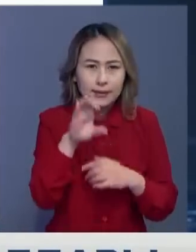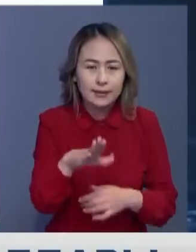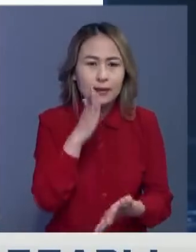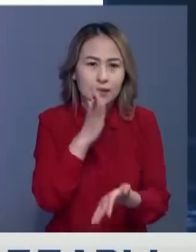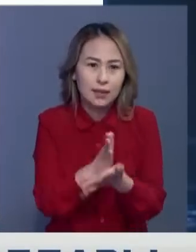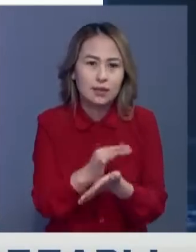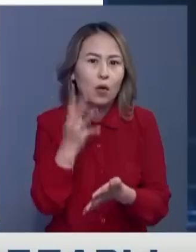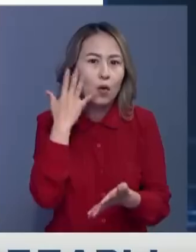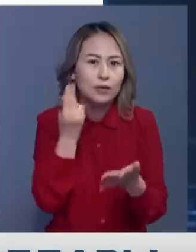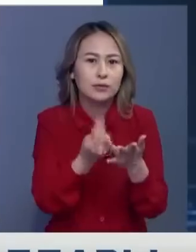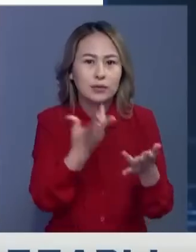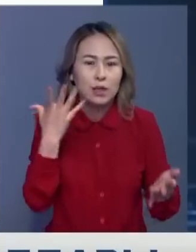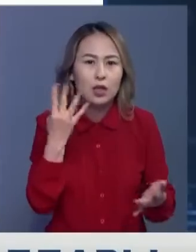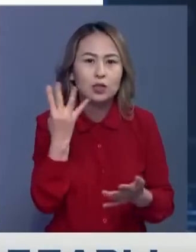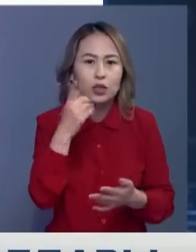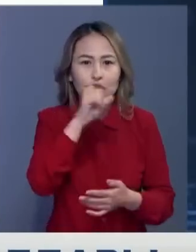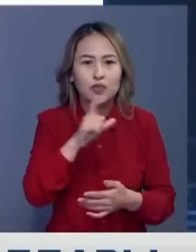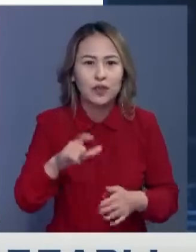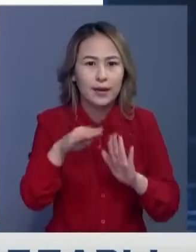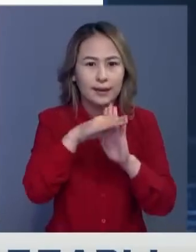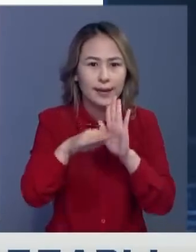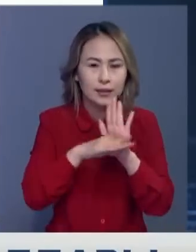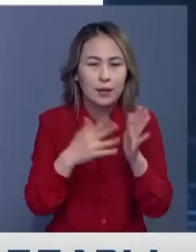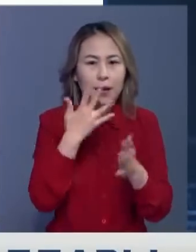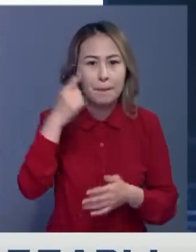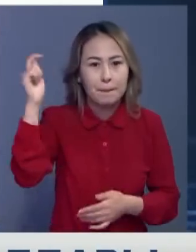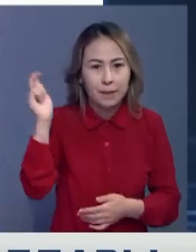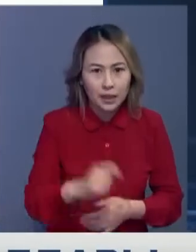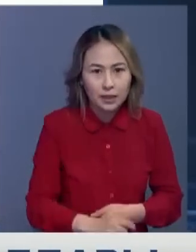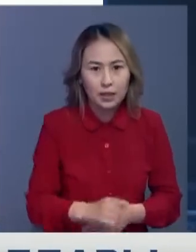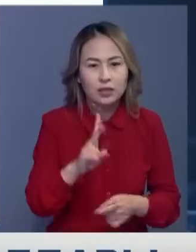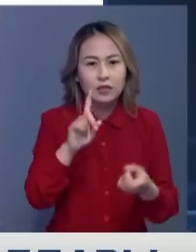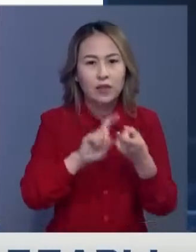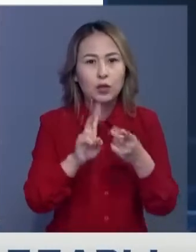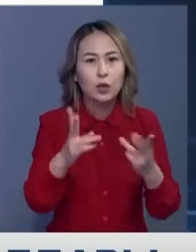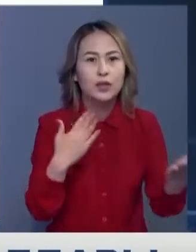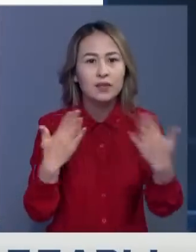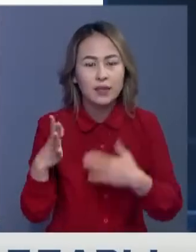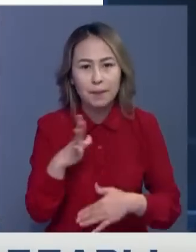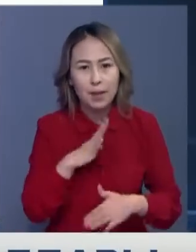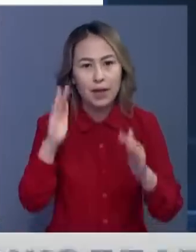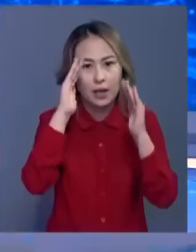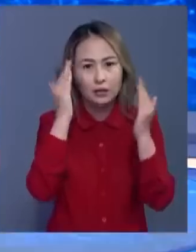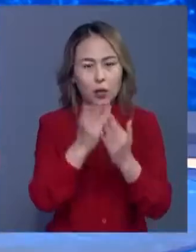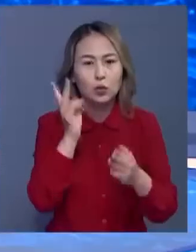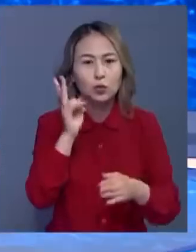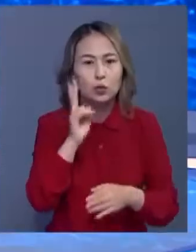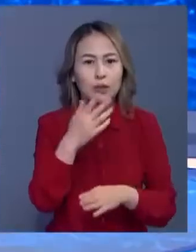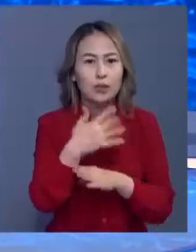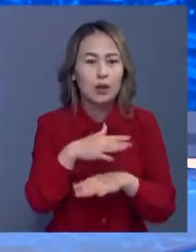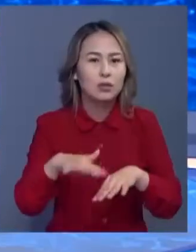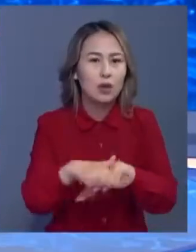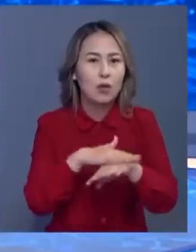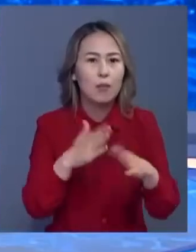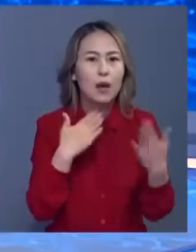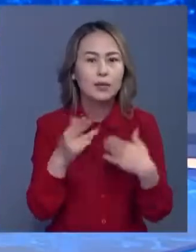Аталған сынама 4 санаттағы адамдарға жасалады. Яғни шетелден келгендер, олармен байланыста болғандар, карантин кезінде халықпен тығыз